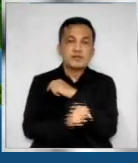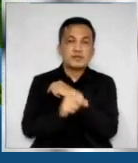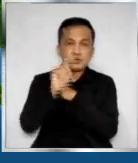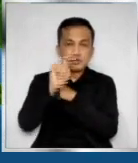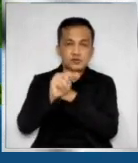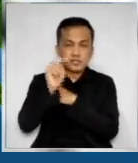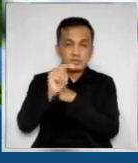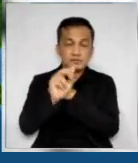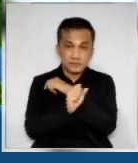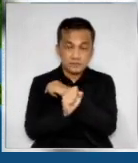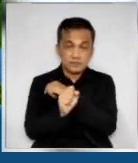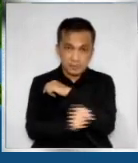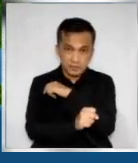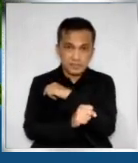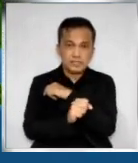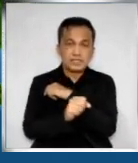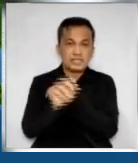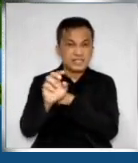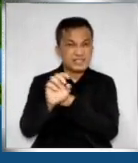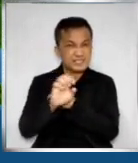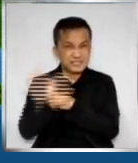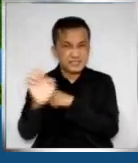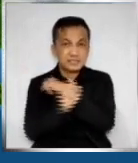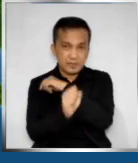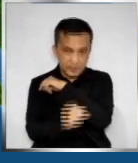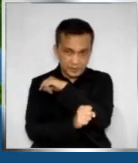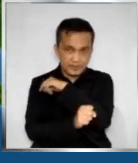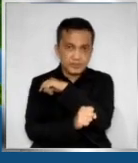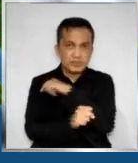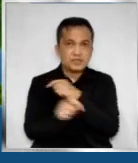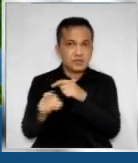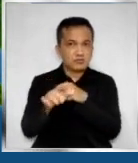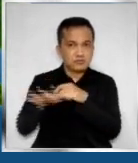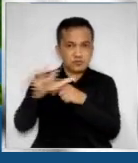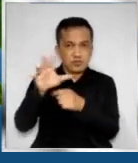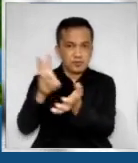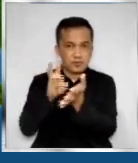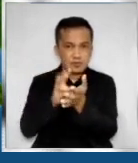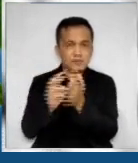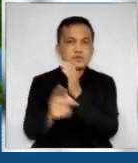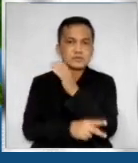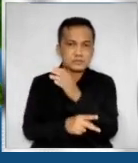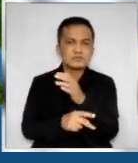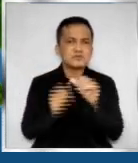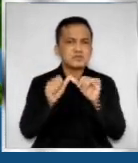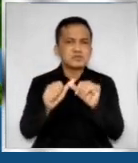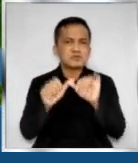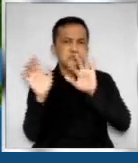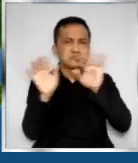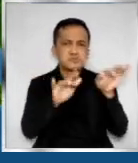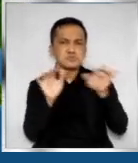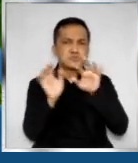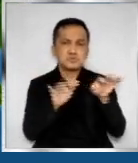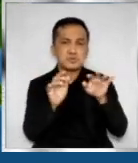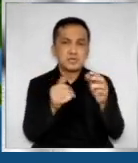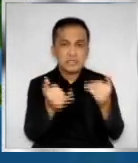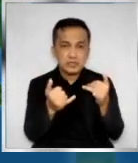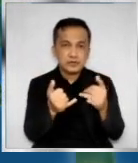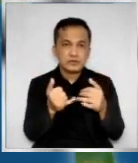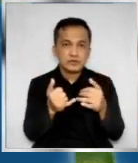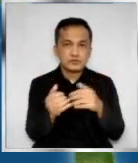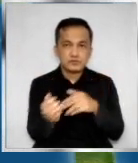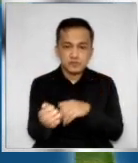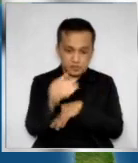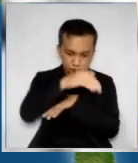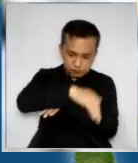Samar. Patuloy na makakaranas ang mga probinsyang yan ng masungit na lagay ng panahon ngayong magdamag, mga kapuso. Signal number 1 naman